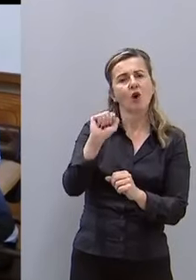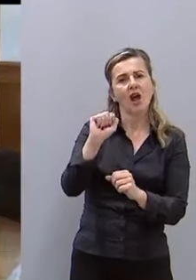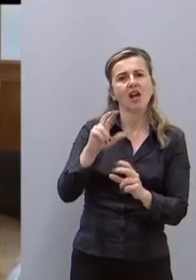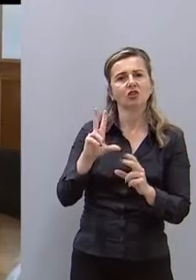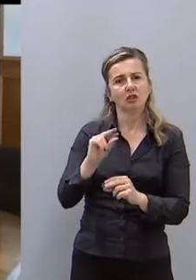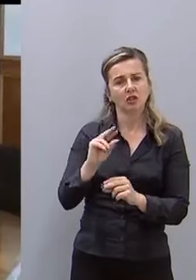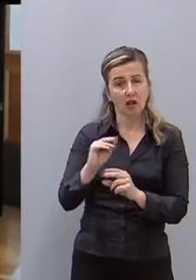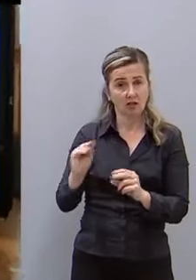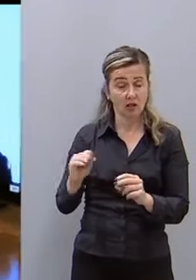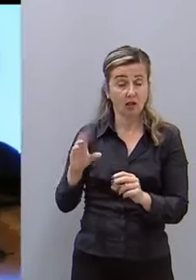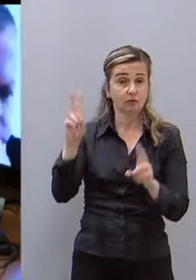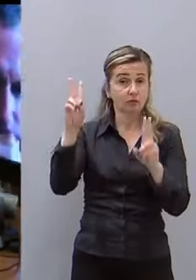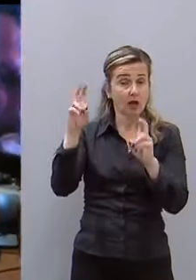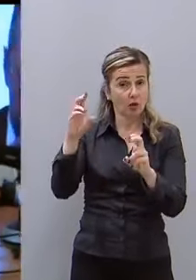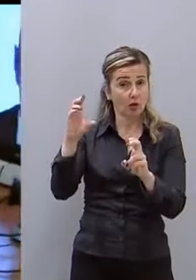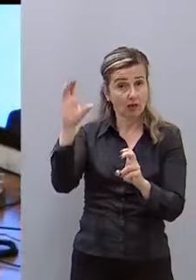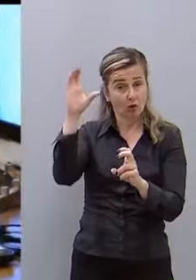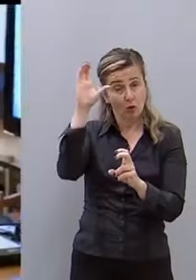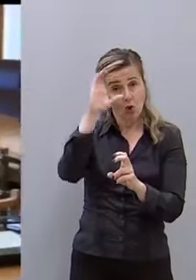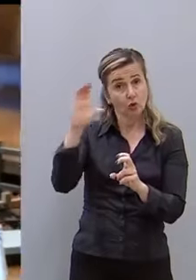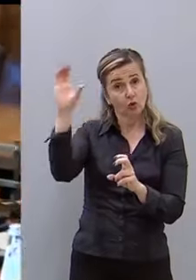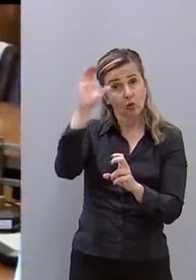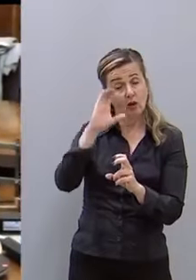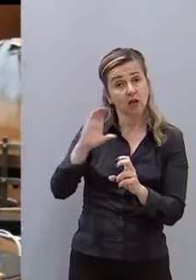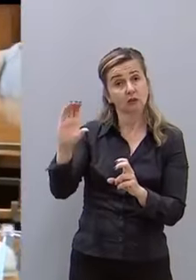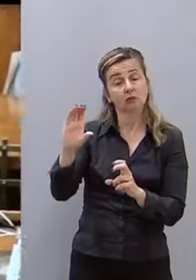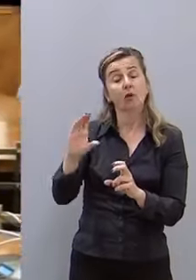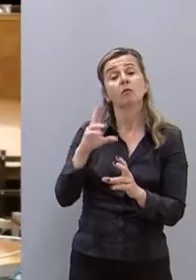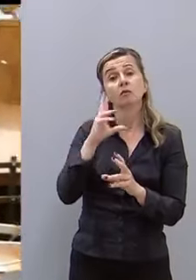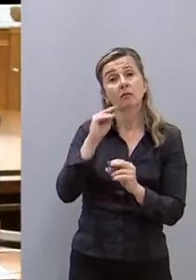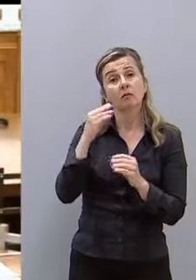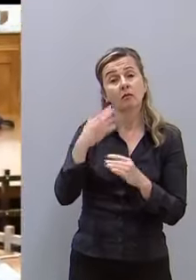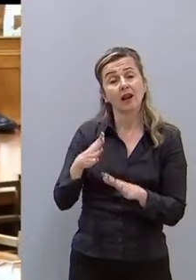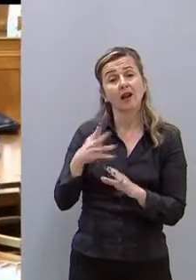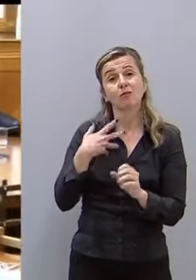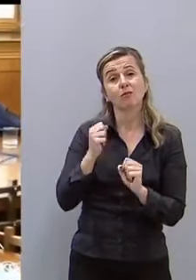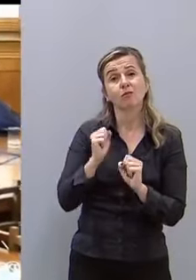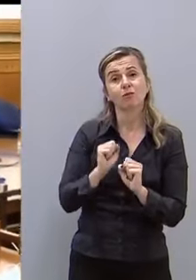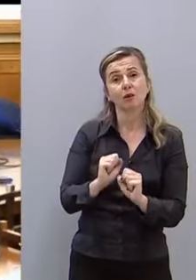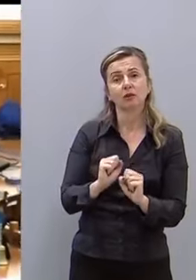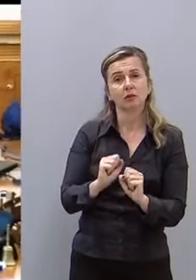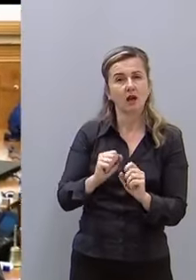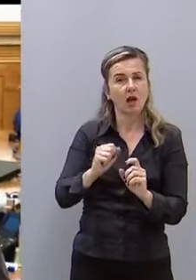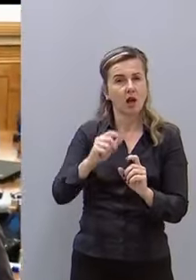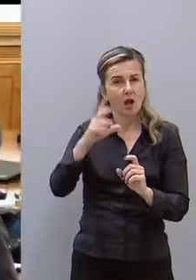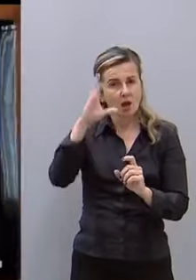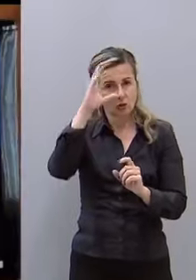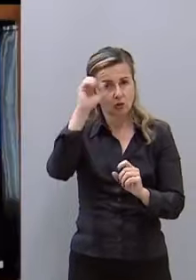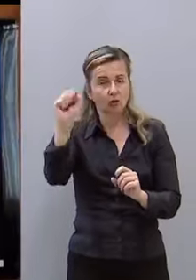tema turistico e abbiamo anche parlato della possibilità degli studenti trentini